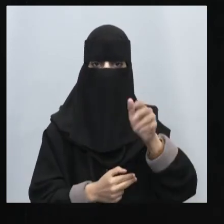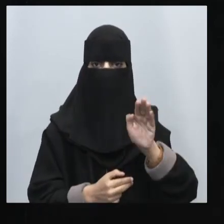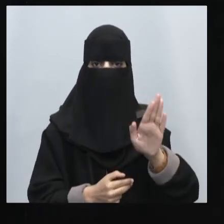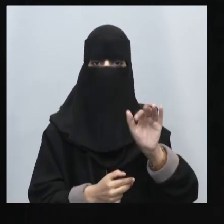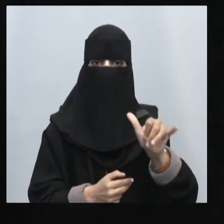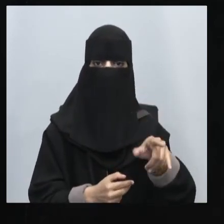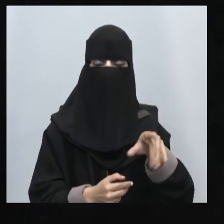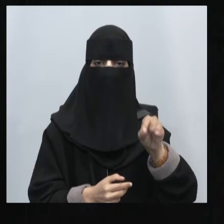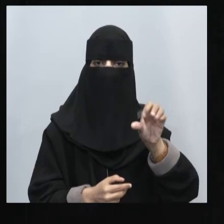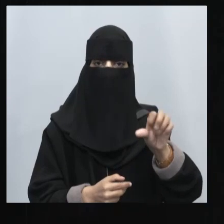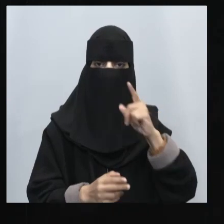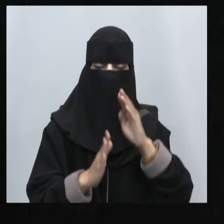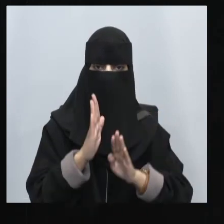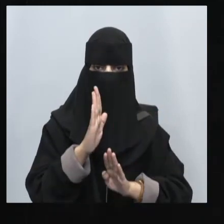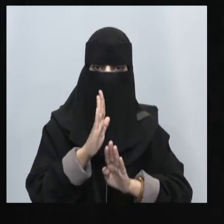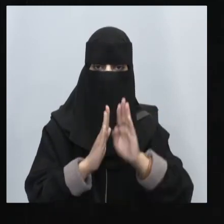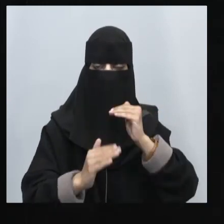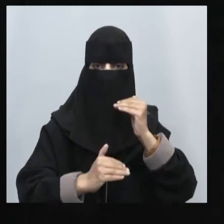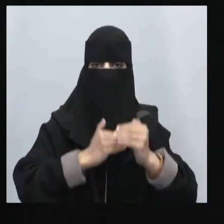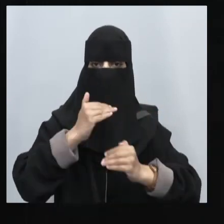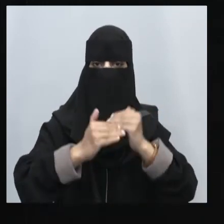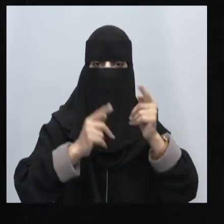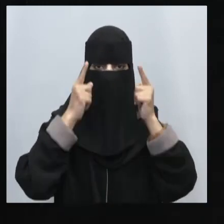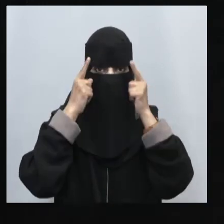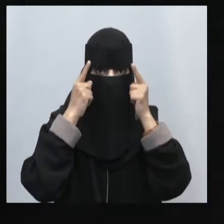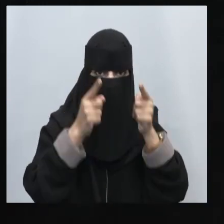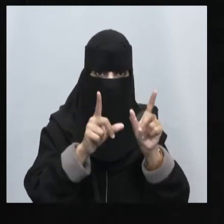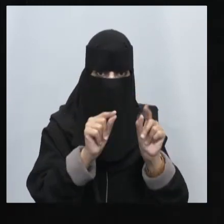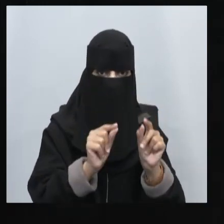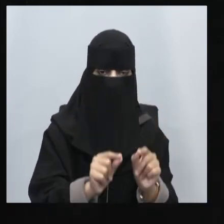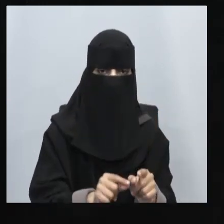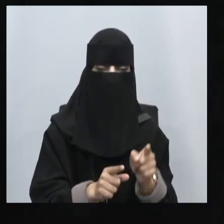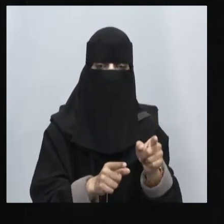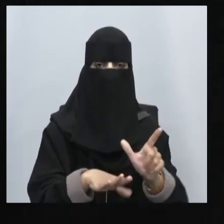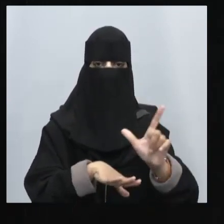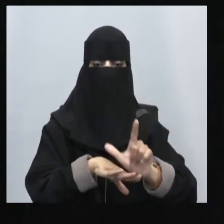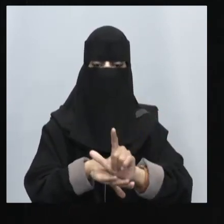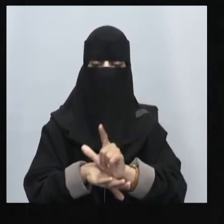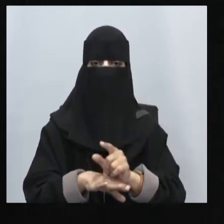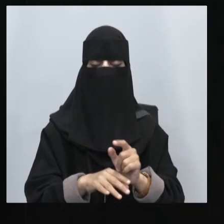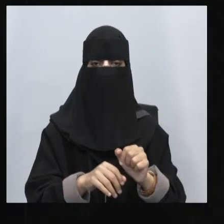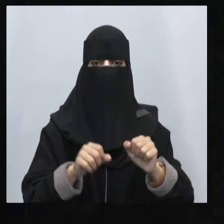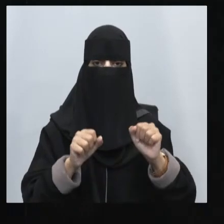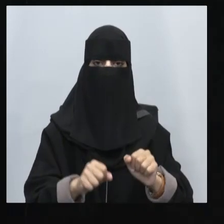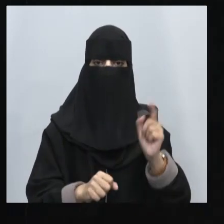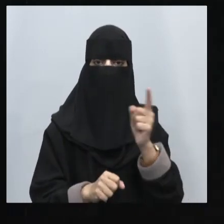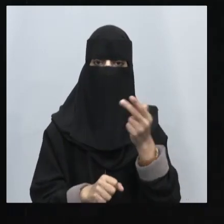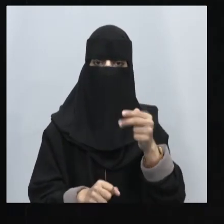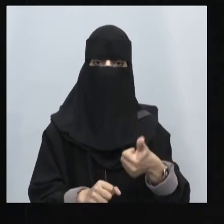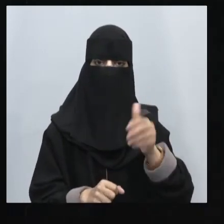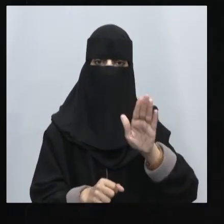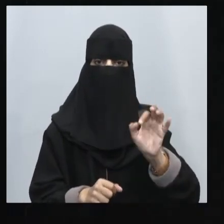وطالباتي هو النمو الحضاري المتميز في تلك الفتره التي حكمت فيها الدوله العباسيه